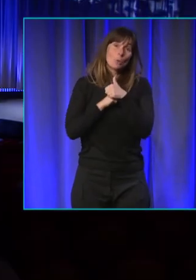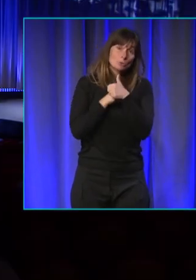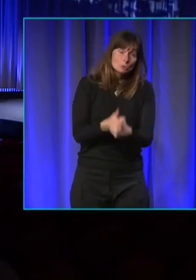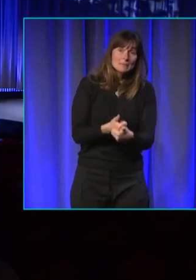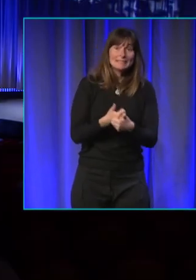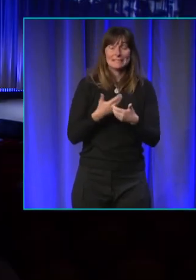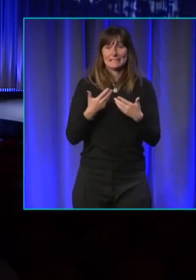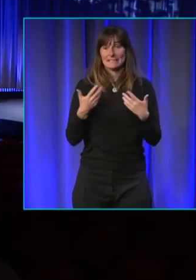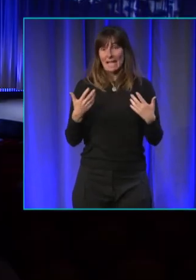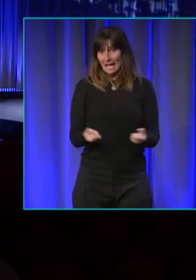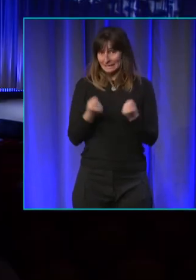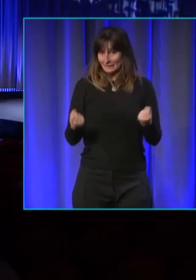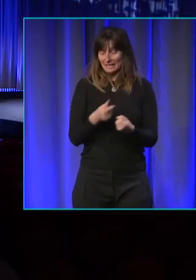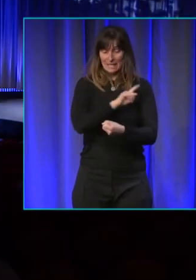l'activité,